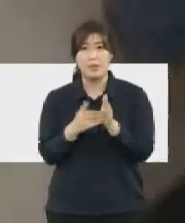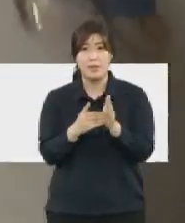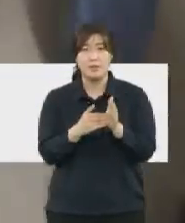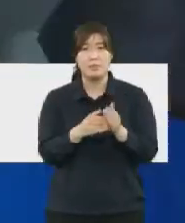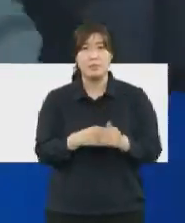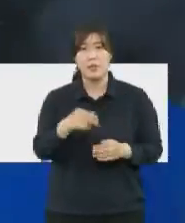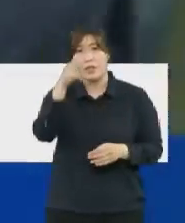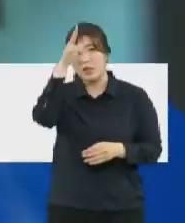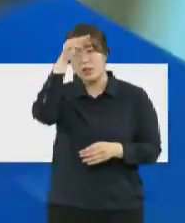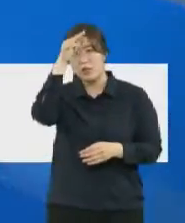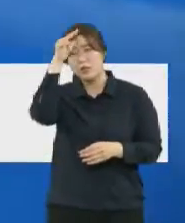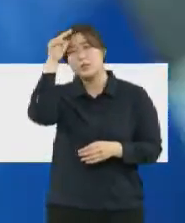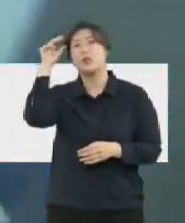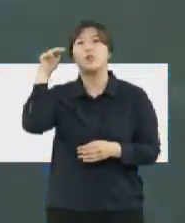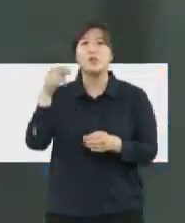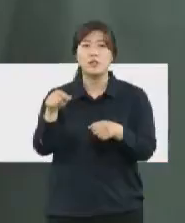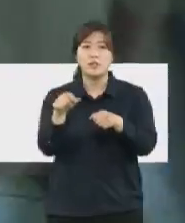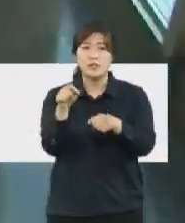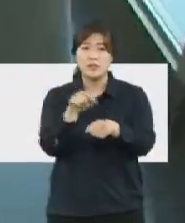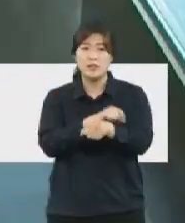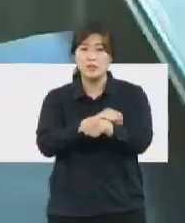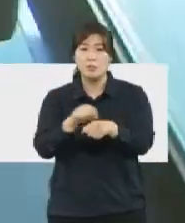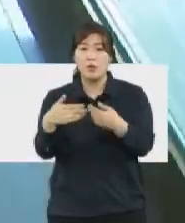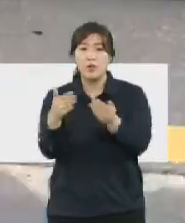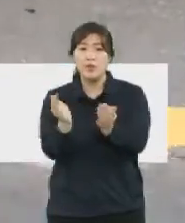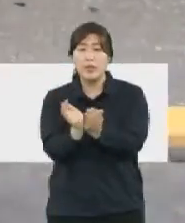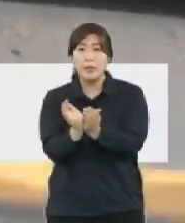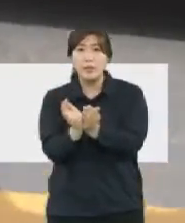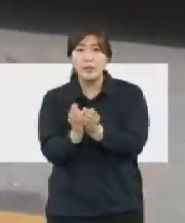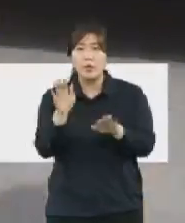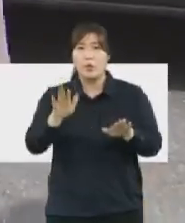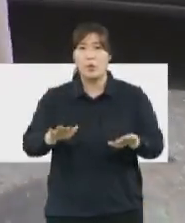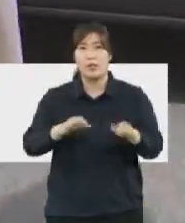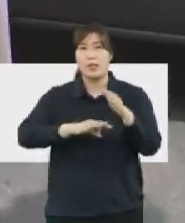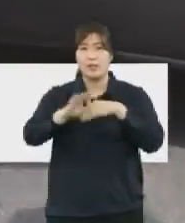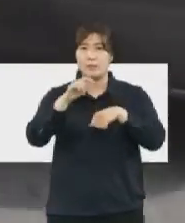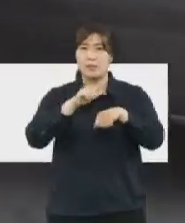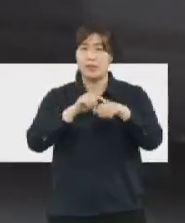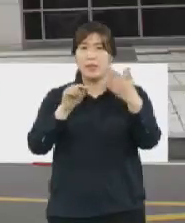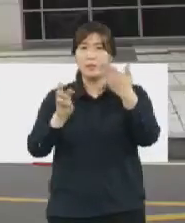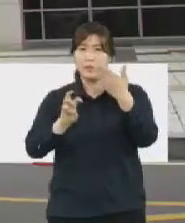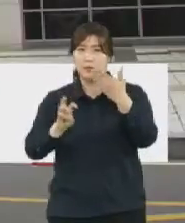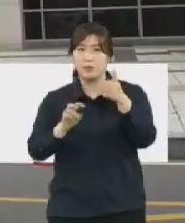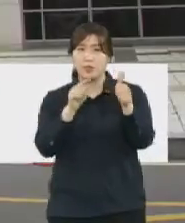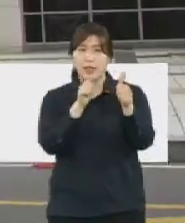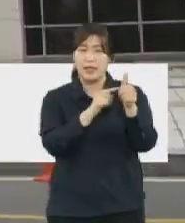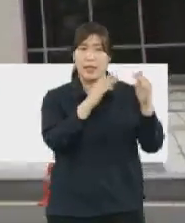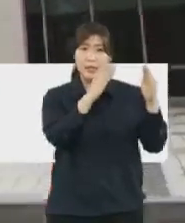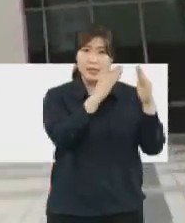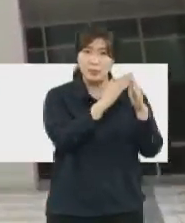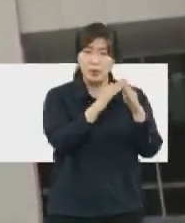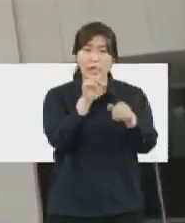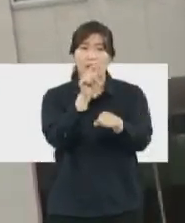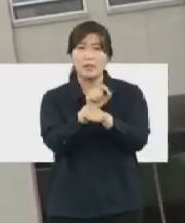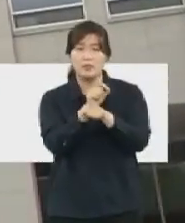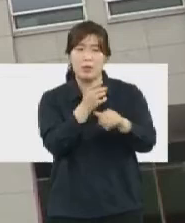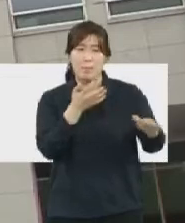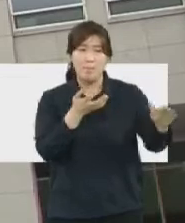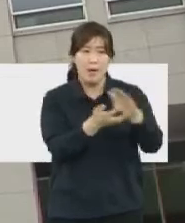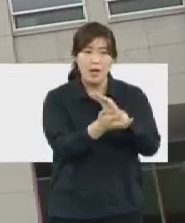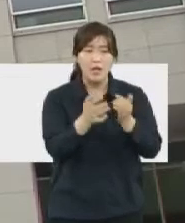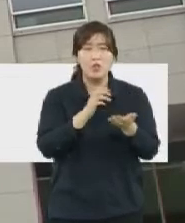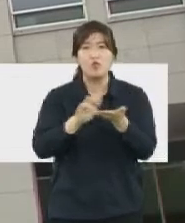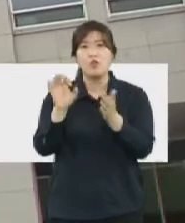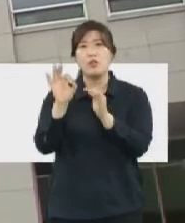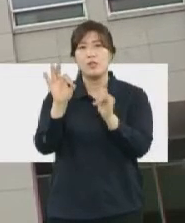대전경찰청 부동산 투기 사범 특별수사 되는 오전 9시 반부터 a1 사무실과 주거지에 대해 게 수사관